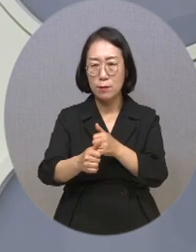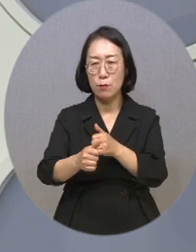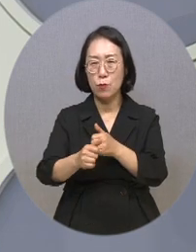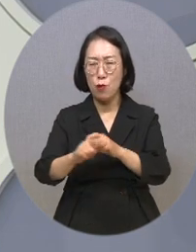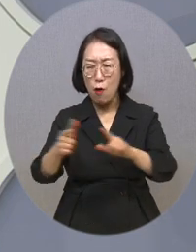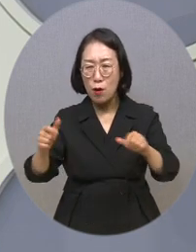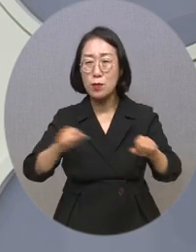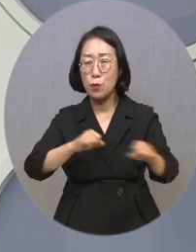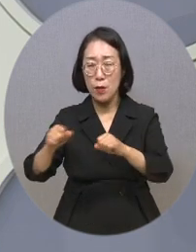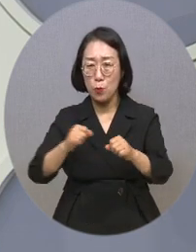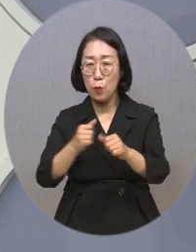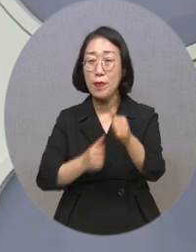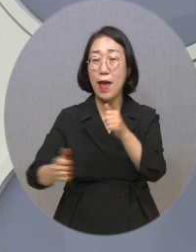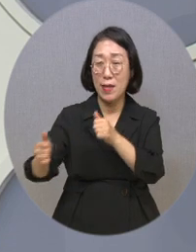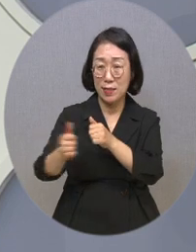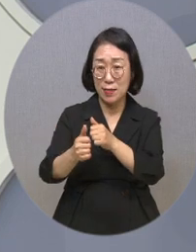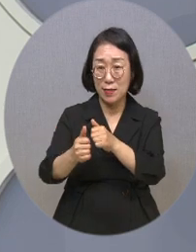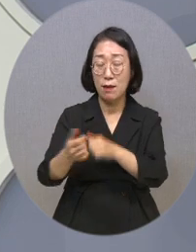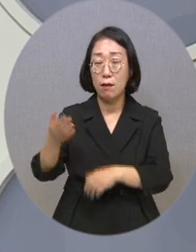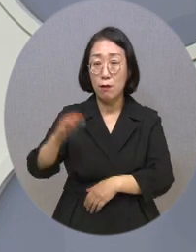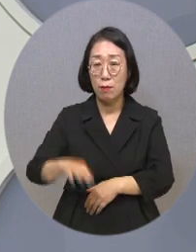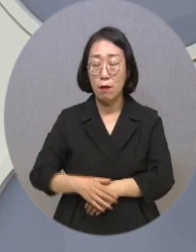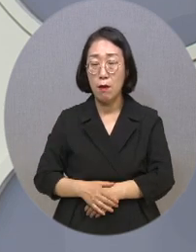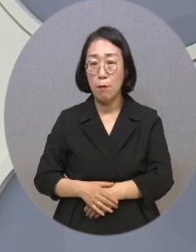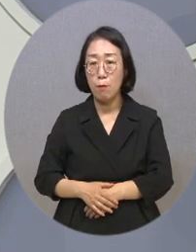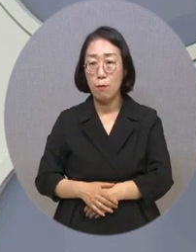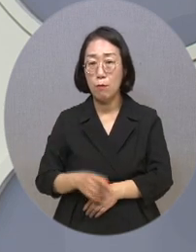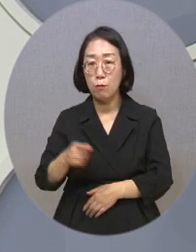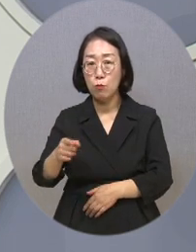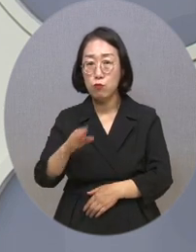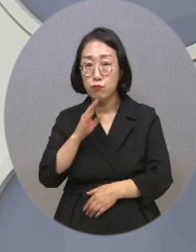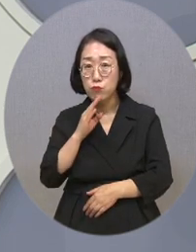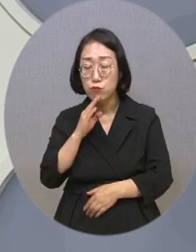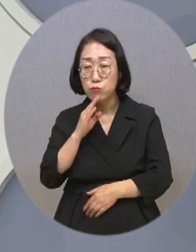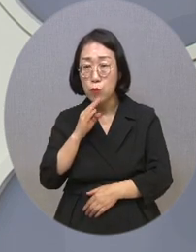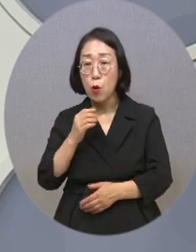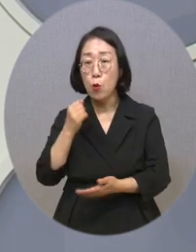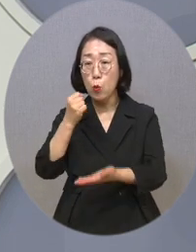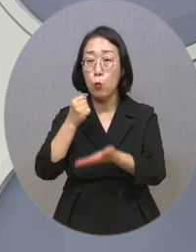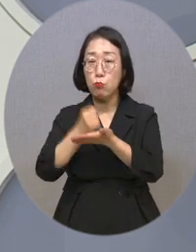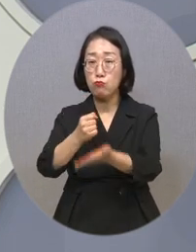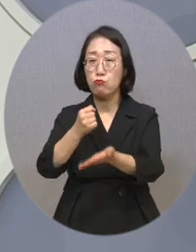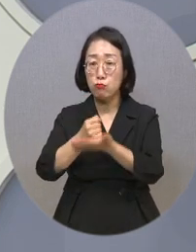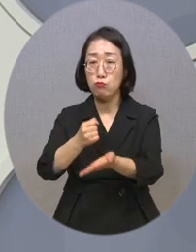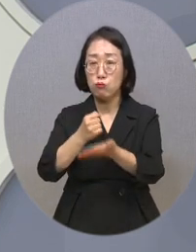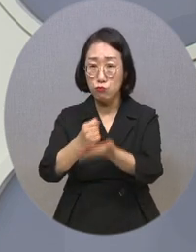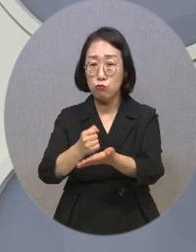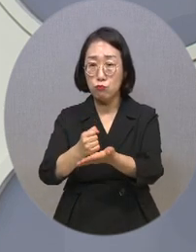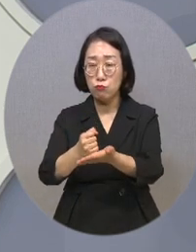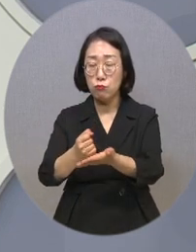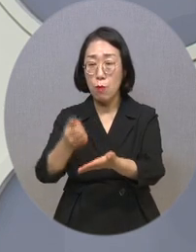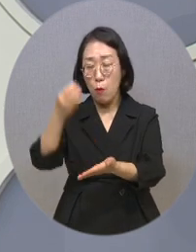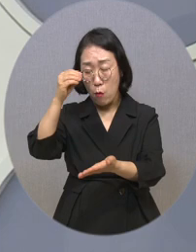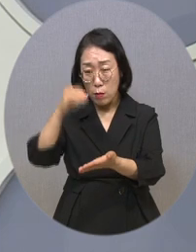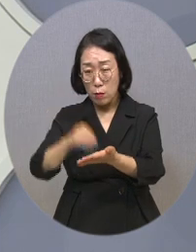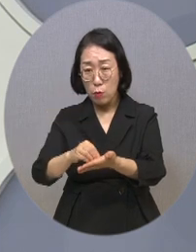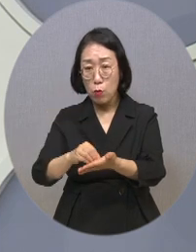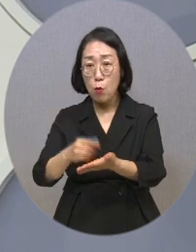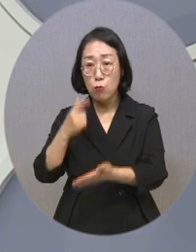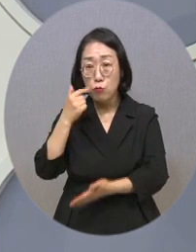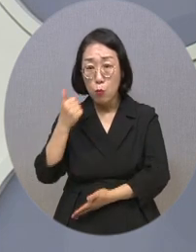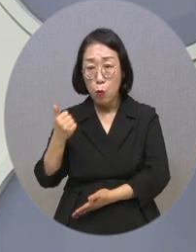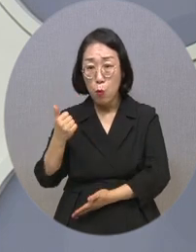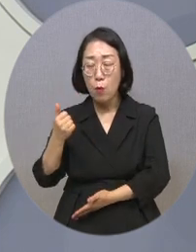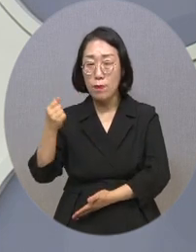그게 되고 나니까 부모가 예금할 때까지는 괜찮았지만 찾지도 못하는 거예요. 그러면 부모가 또 성년 후견인이